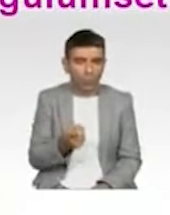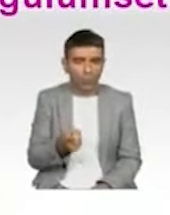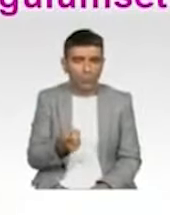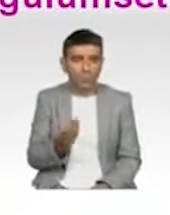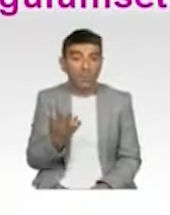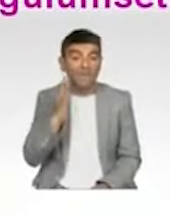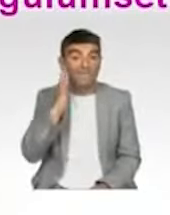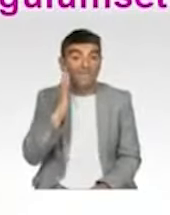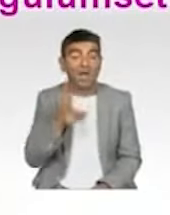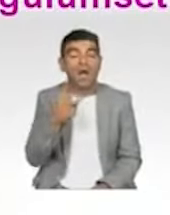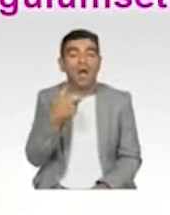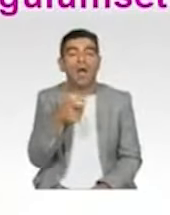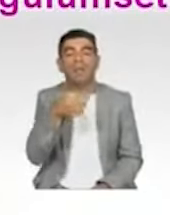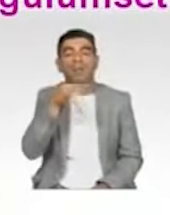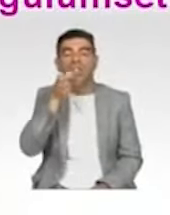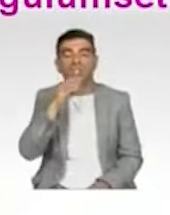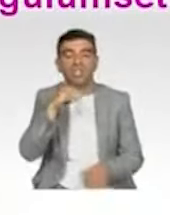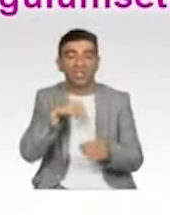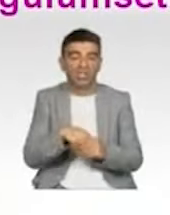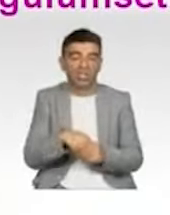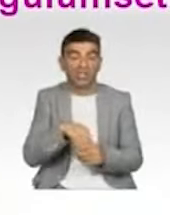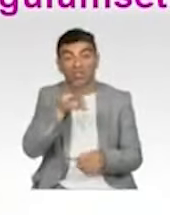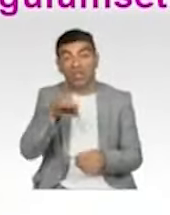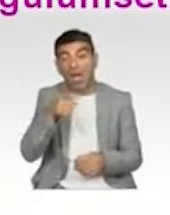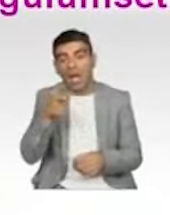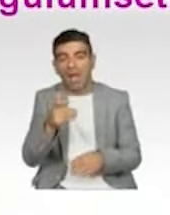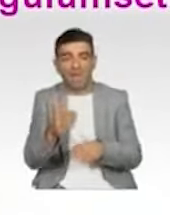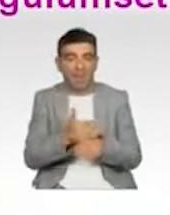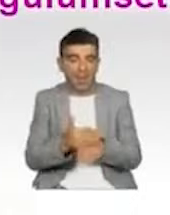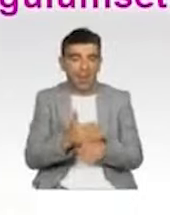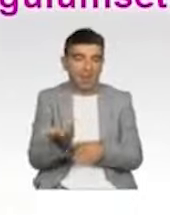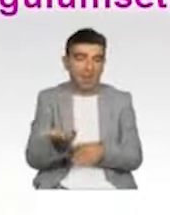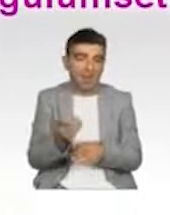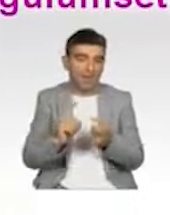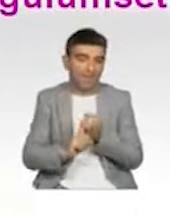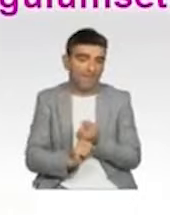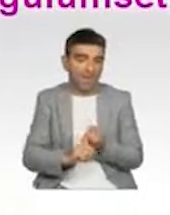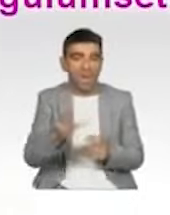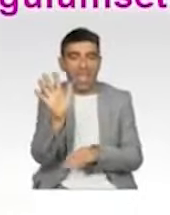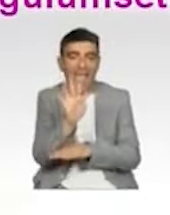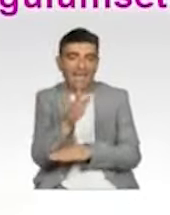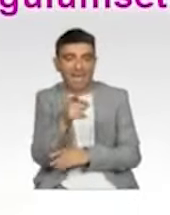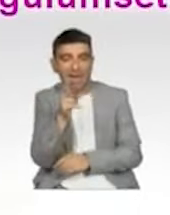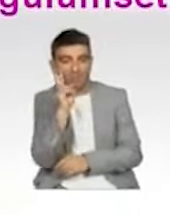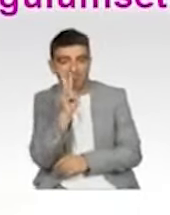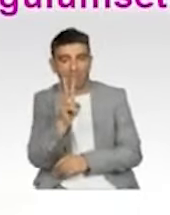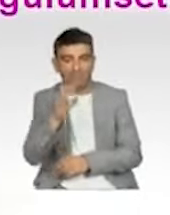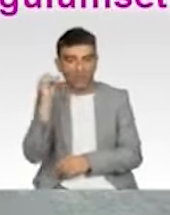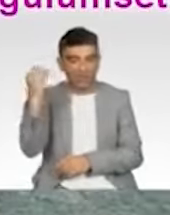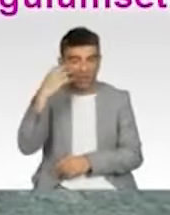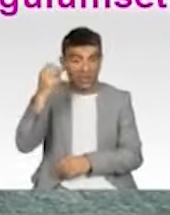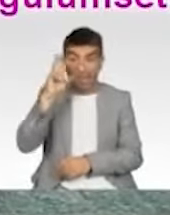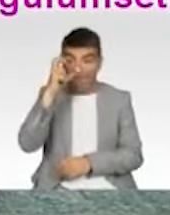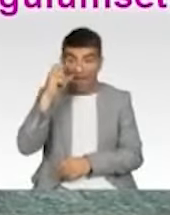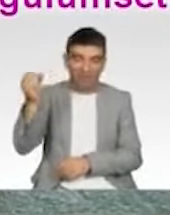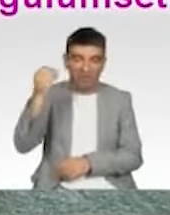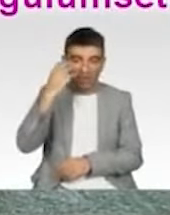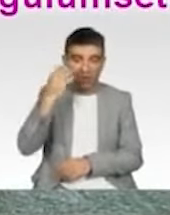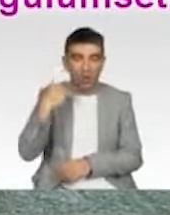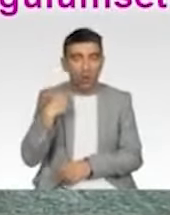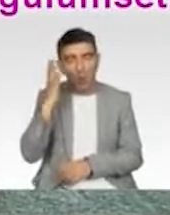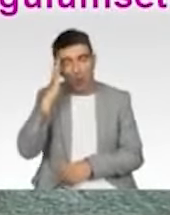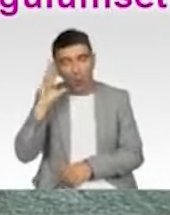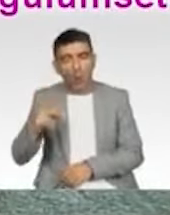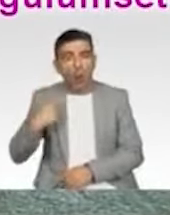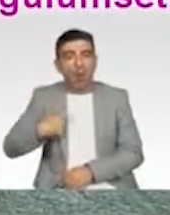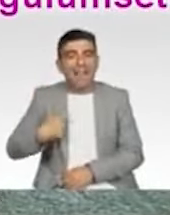Çok fazla kafein aldığımız için, çok fazla uyarıcı aldığımız için. Çay kahve ya. Çay kahve ve ekranlar, mavi ışık. Bunlar bizim uyku kalitesini ciddi bir